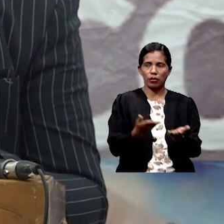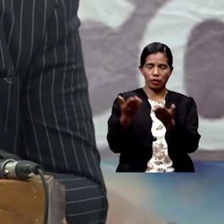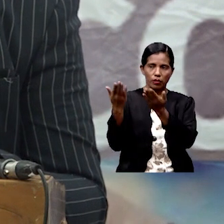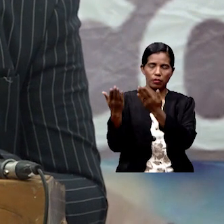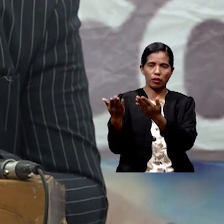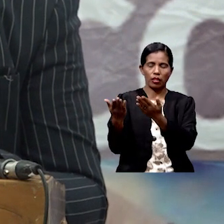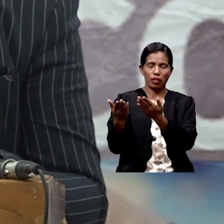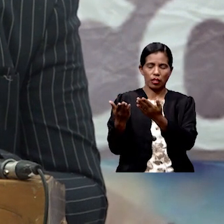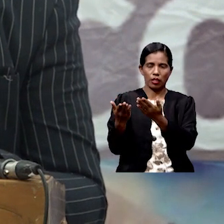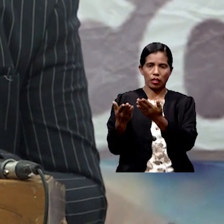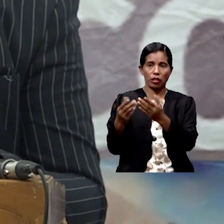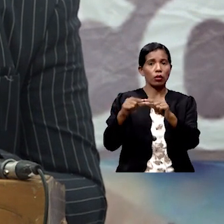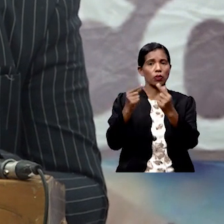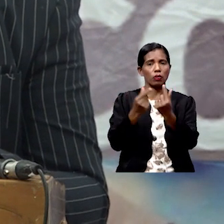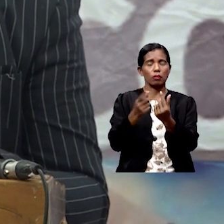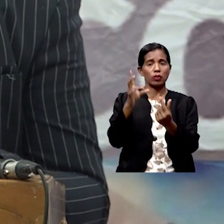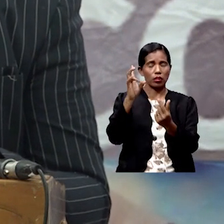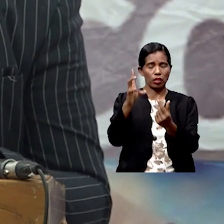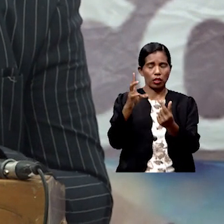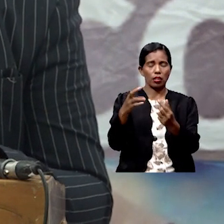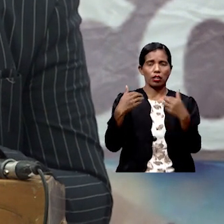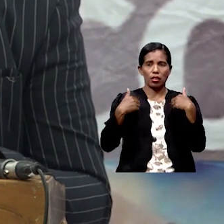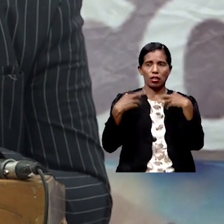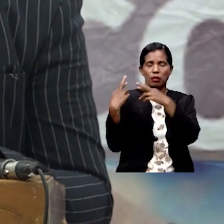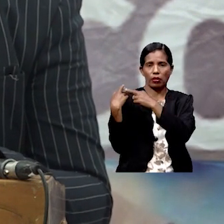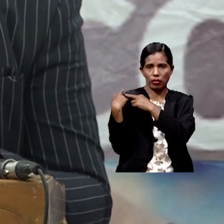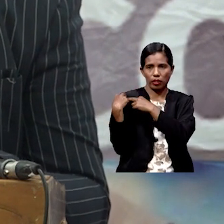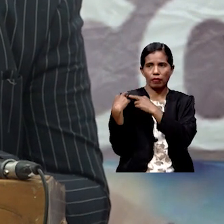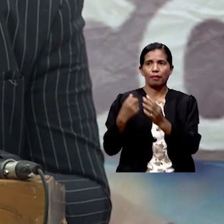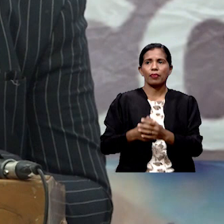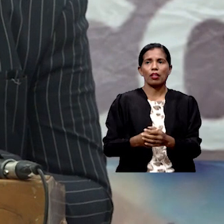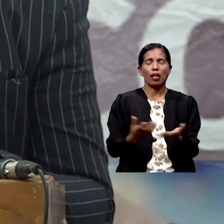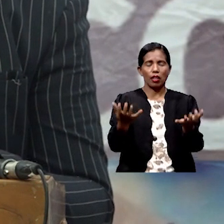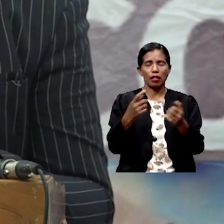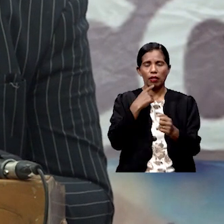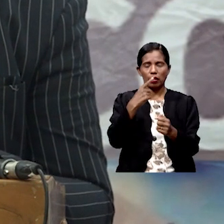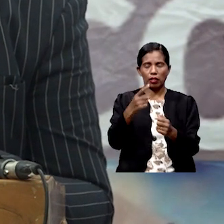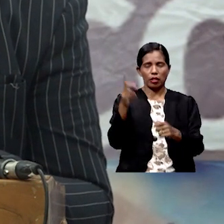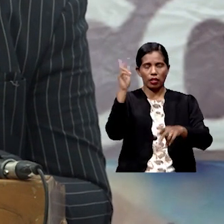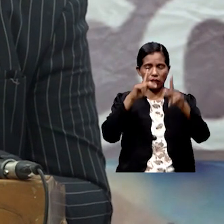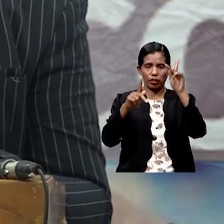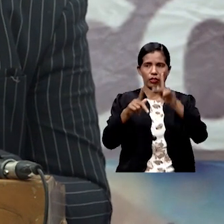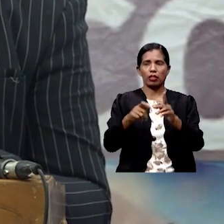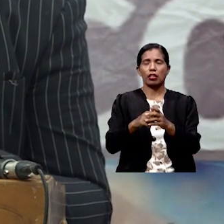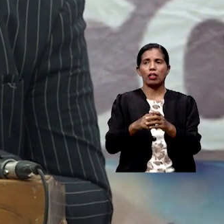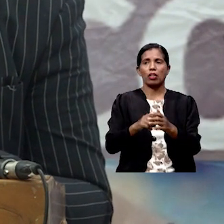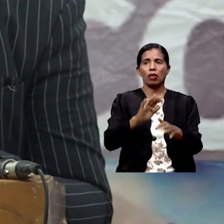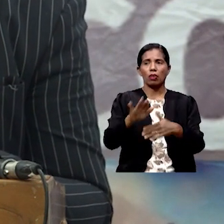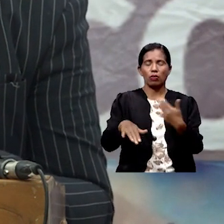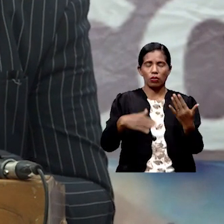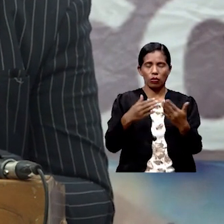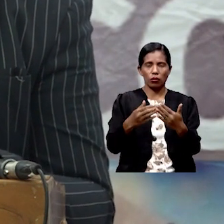seti, nebe responsable ndar manajemen tu kazu. Iha karak dia hanus kata kazu hirak ne mayore